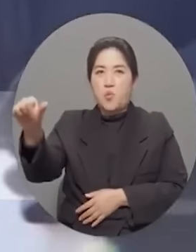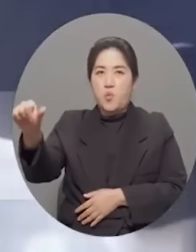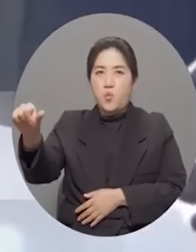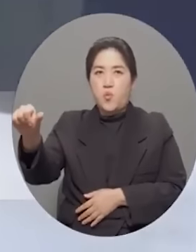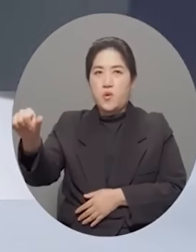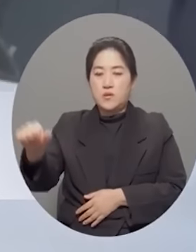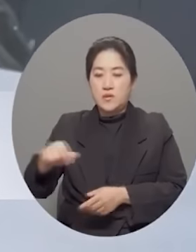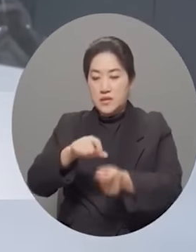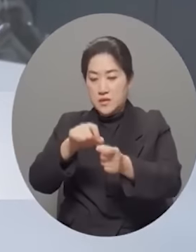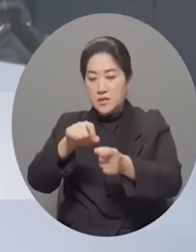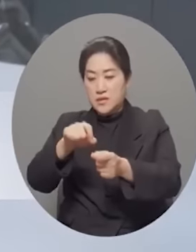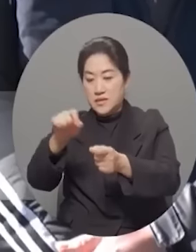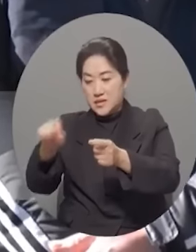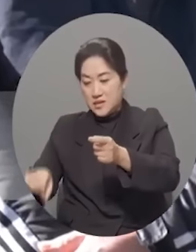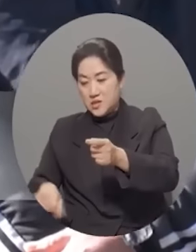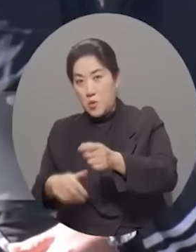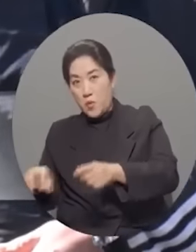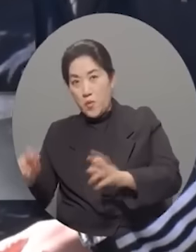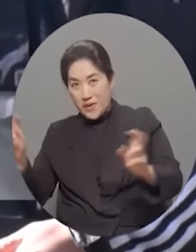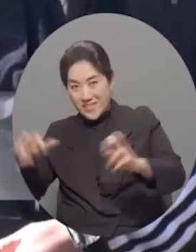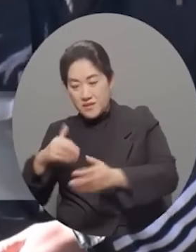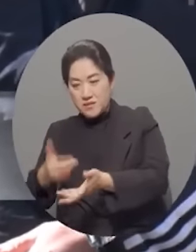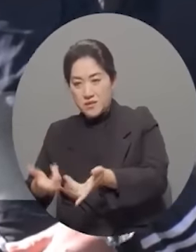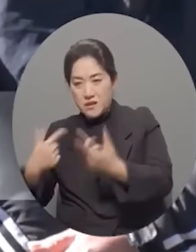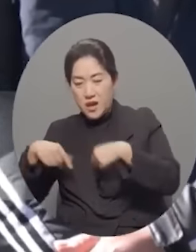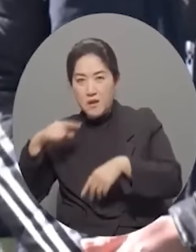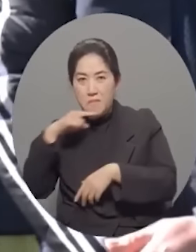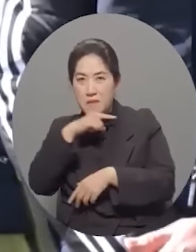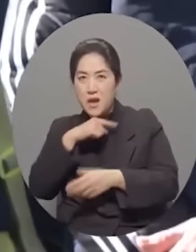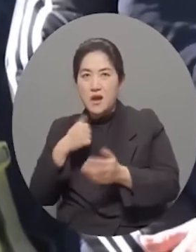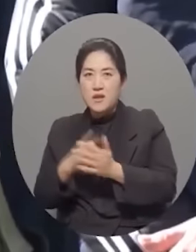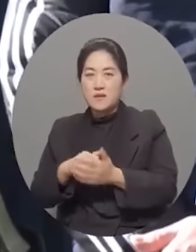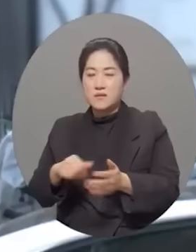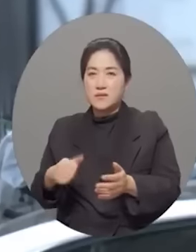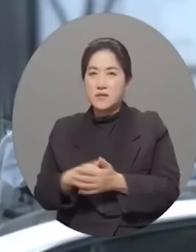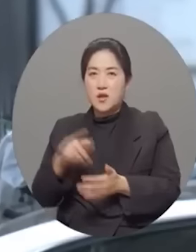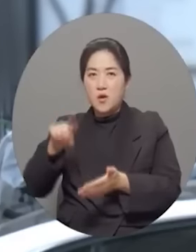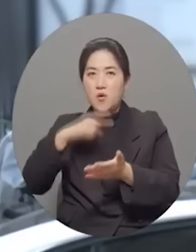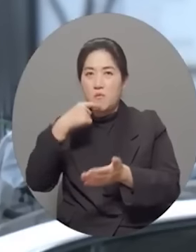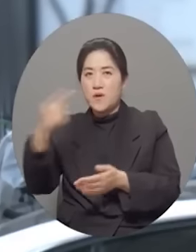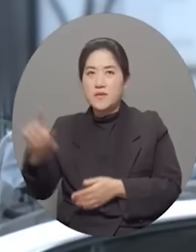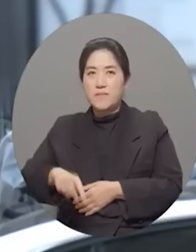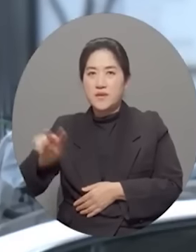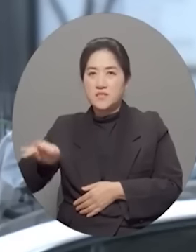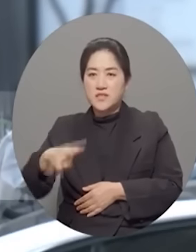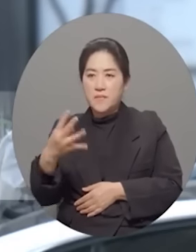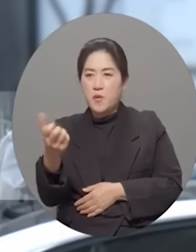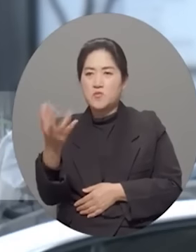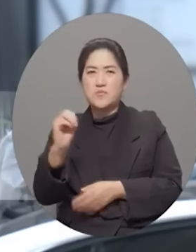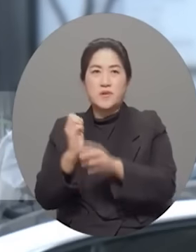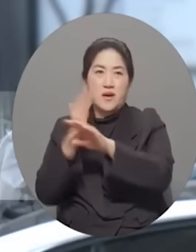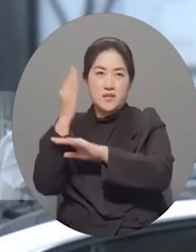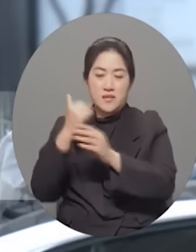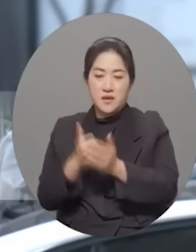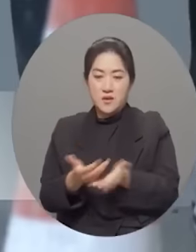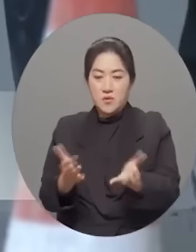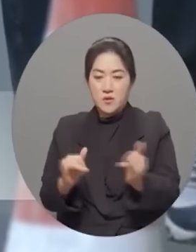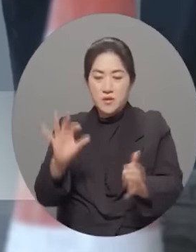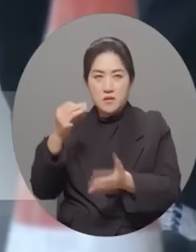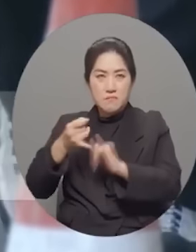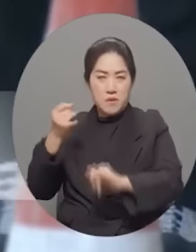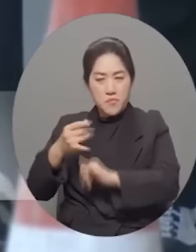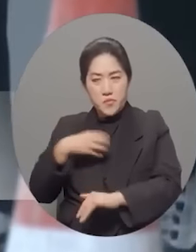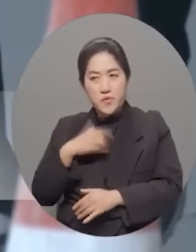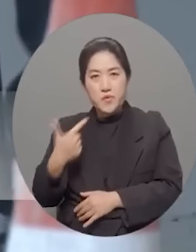하청업체가 떠안은 외상담보 채권만 450억 원이 넘는 것으로 추산됩니다. 고용노동부는 근로자의 임금체불 우려가